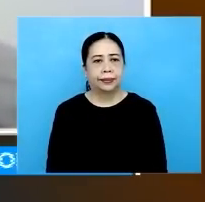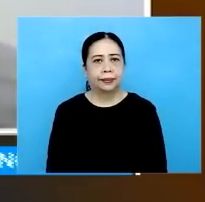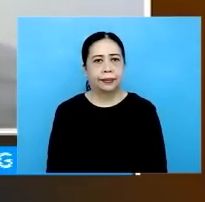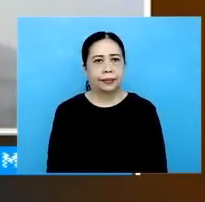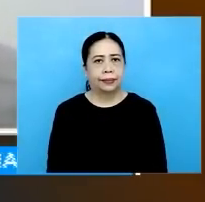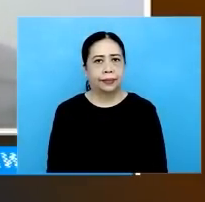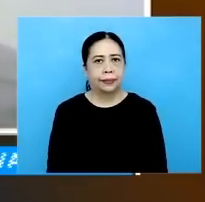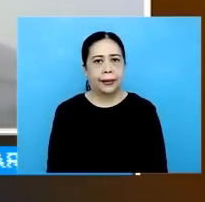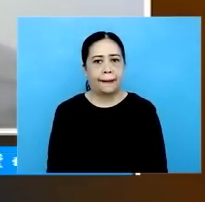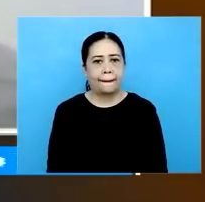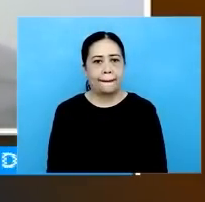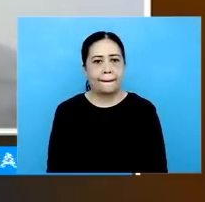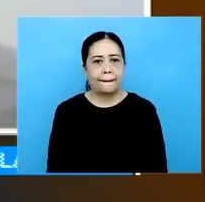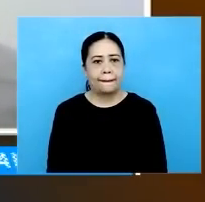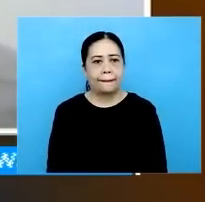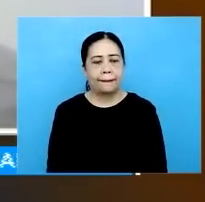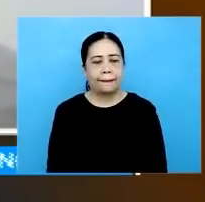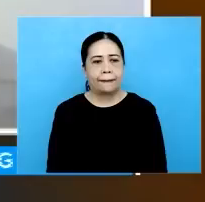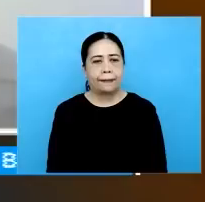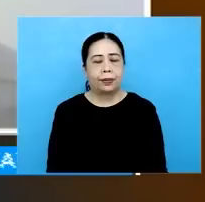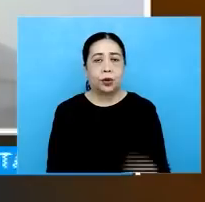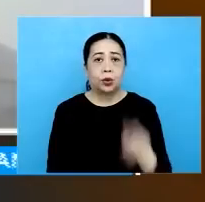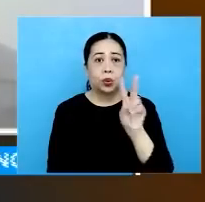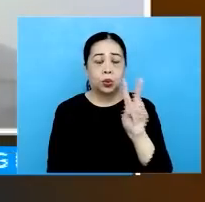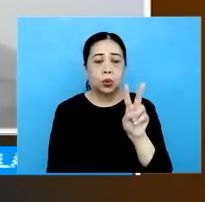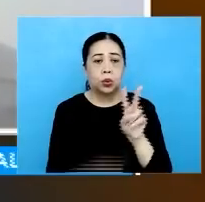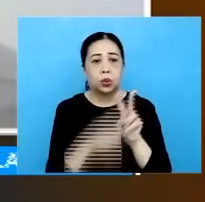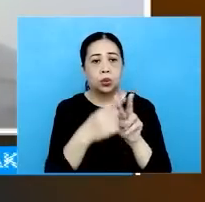yung dalawa po ay